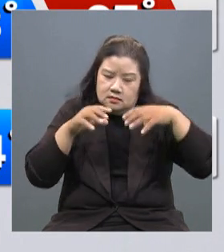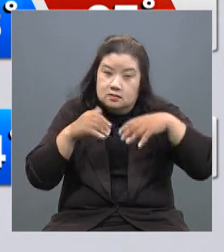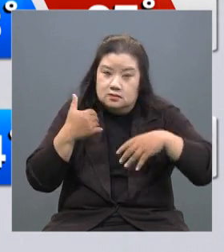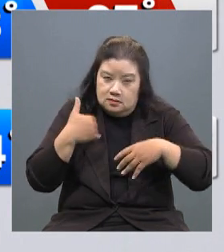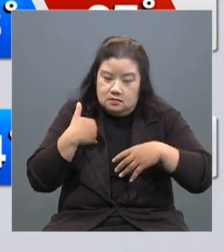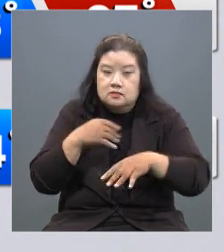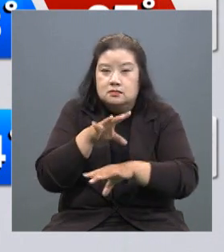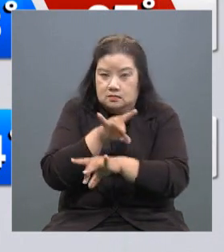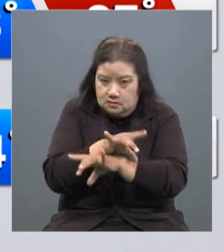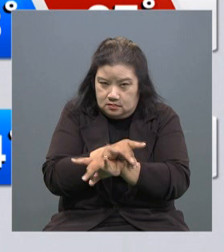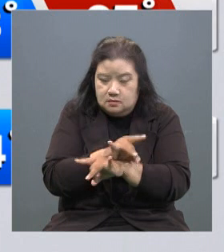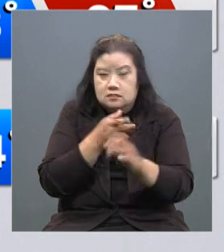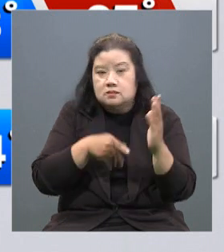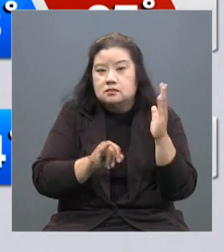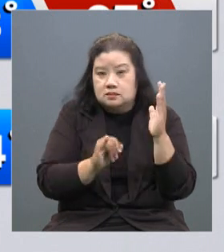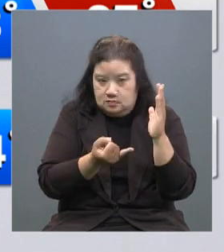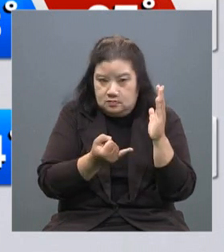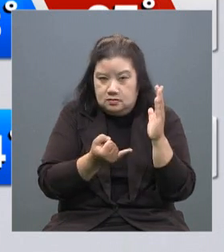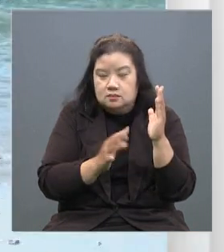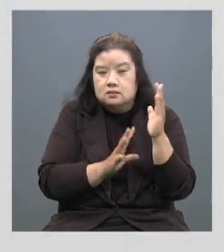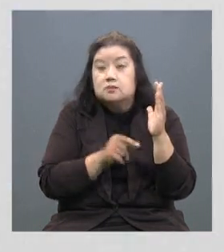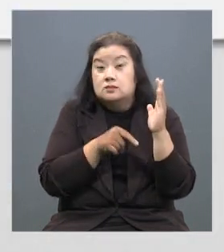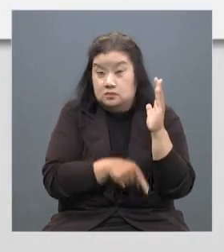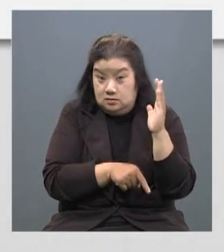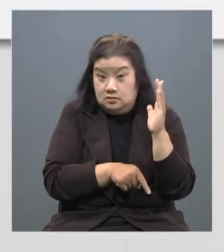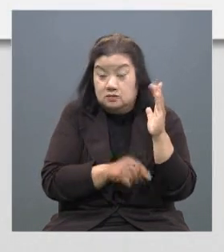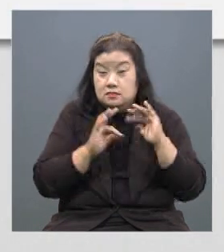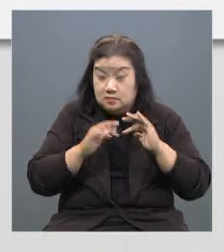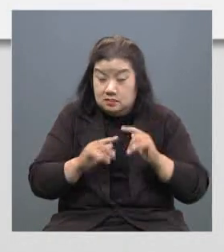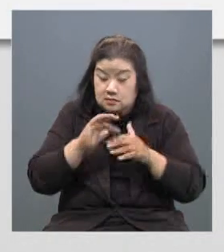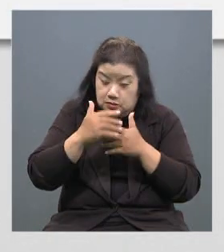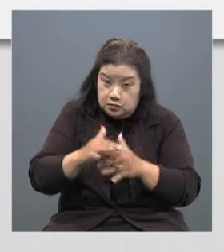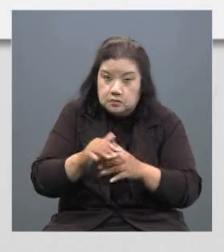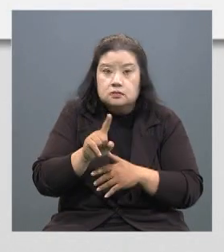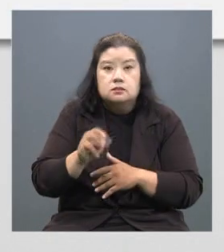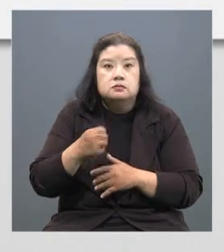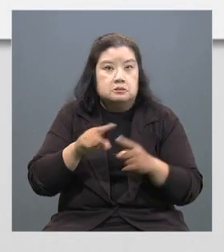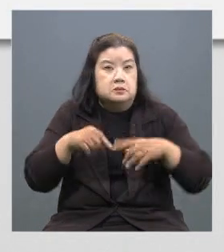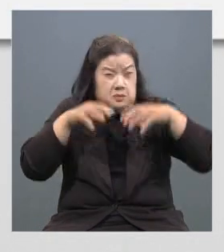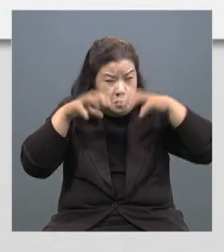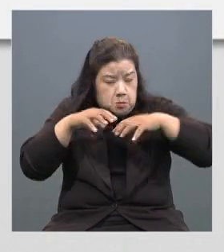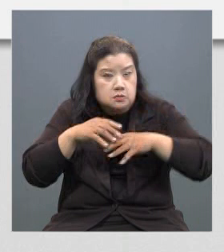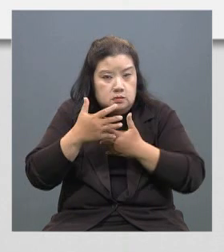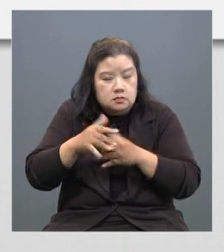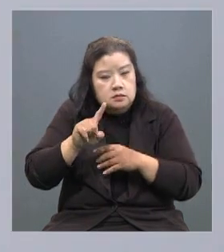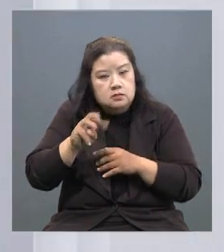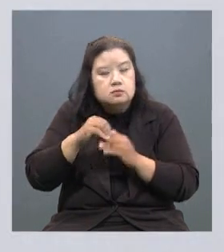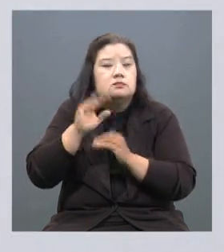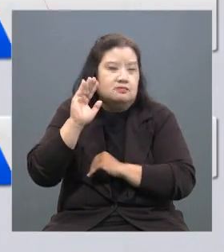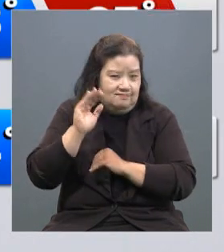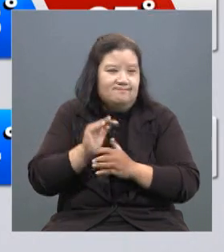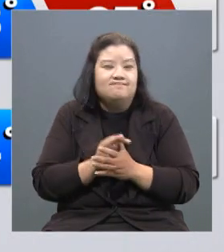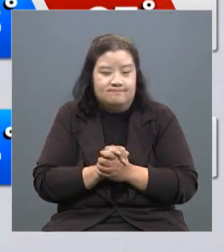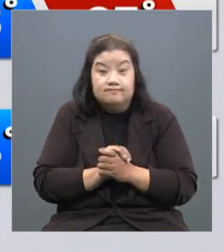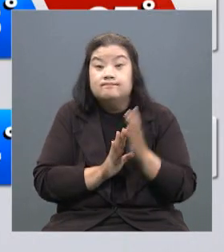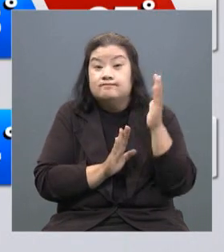พชรบุรีประจวบคีรีขันธ์และชุมพรทะเลคลื่นสูง1เมตรมีฝนคลื่นสูงมากกว่า1เมตรภา